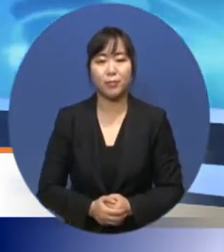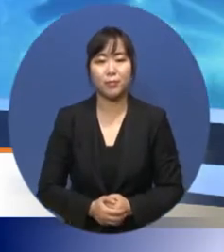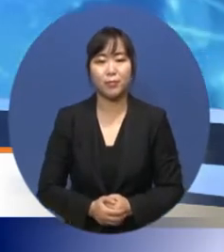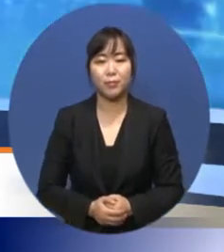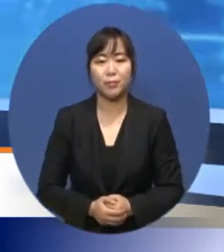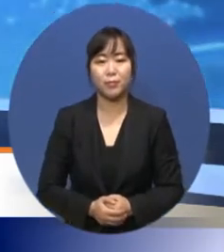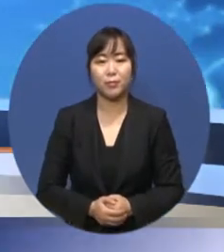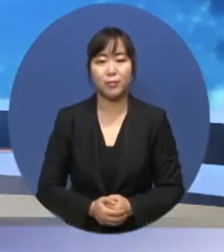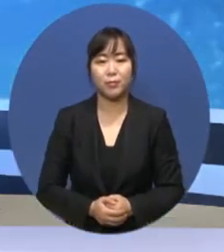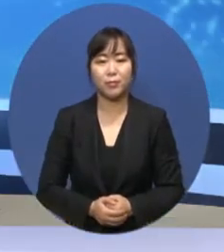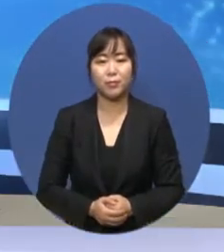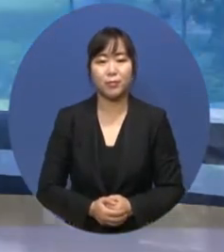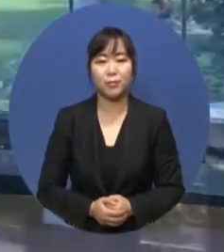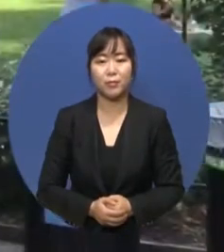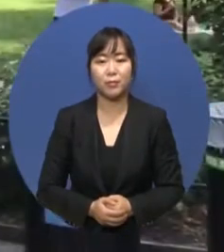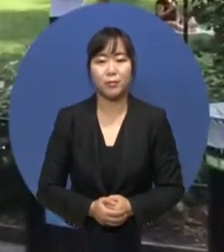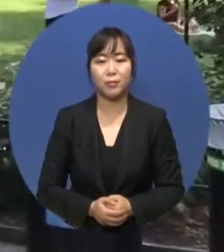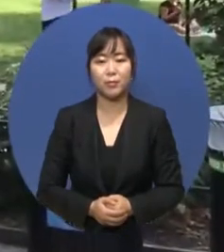통신원이 전합니다.